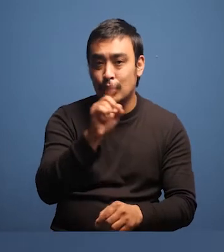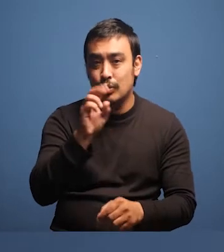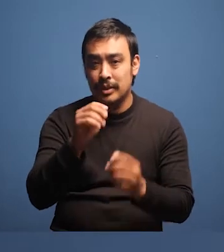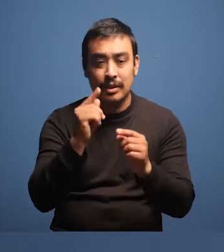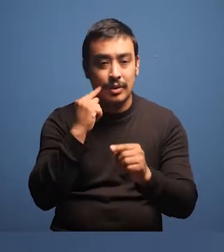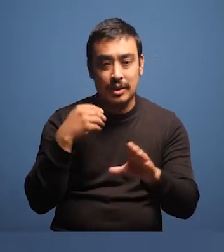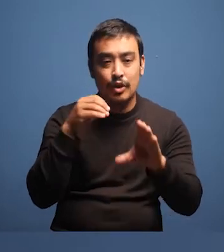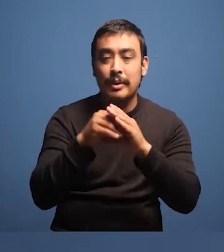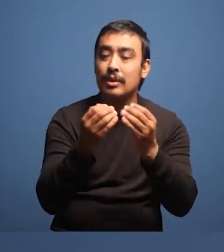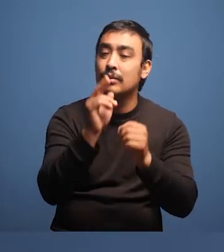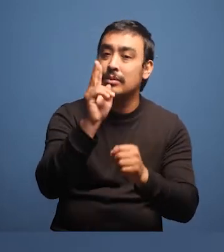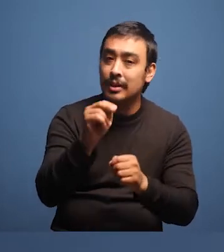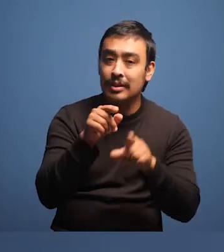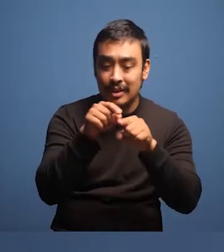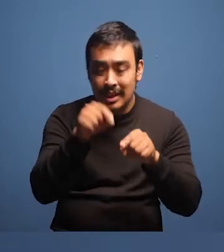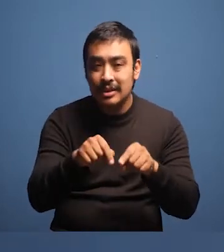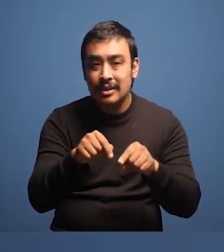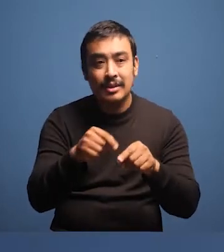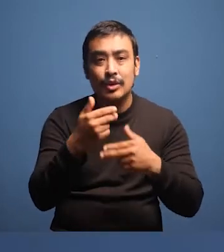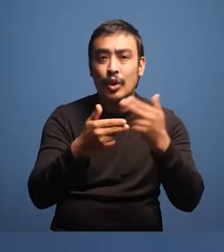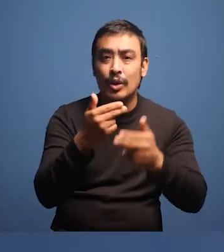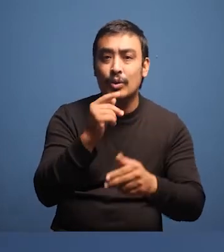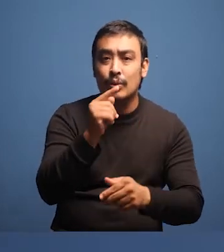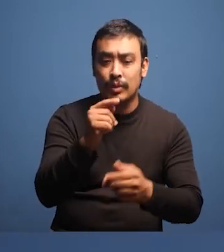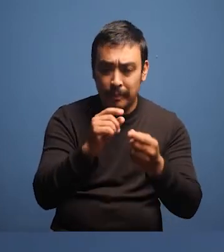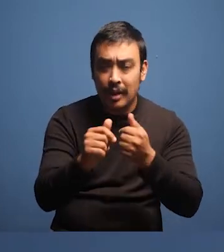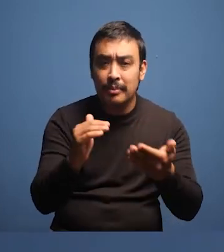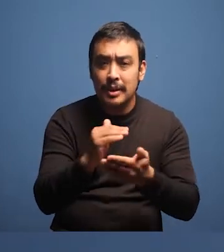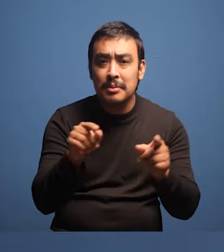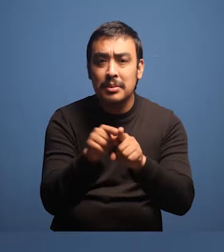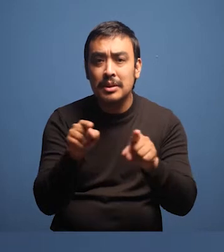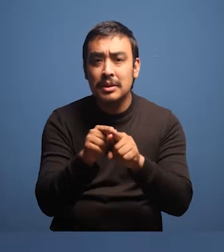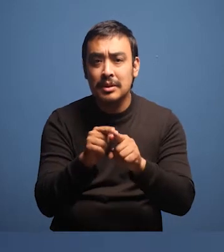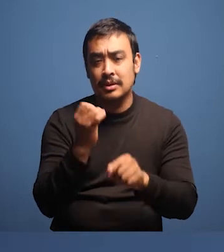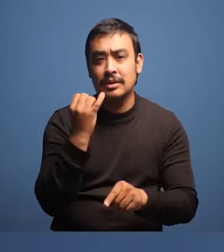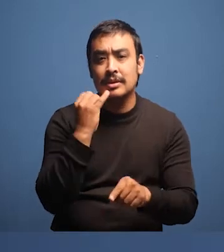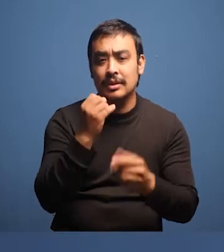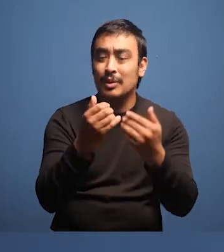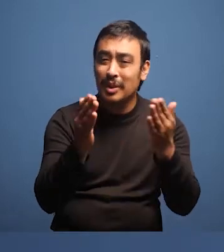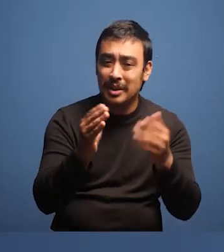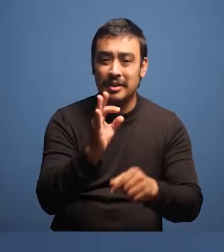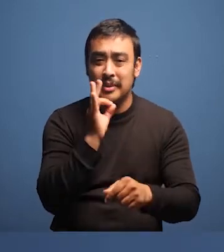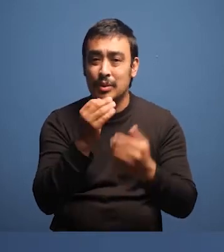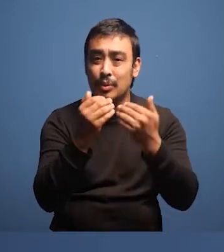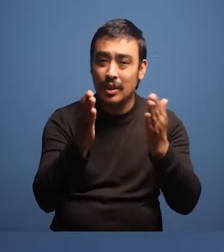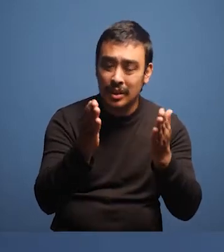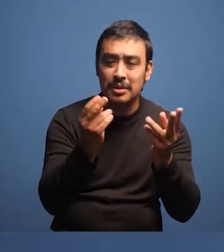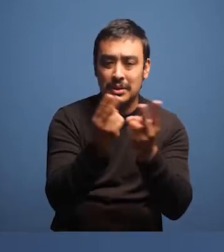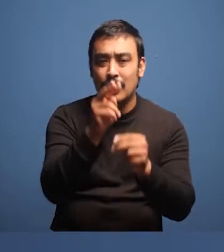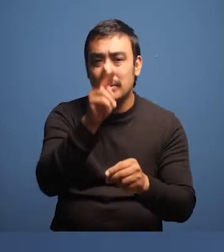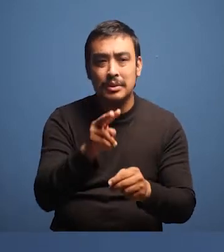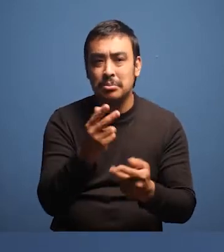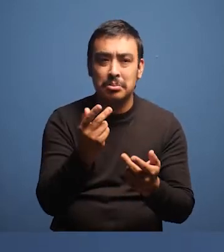एटेन्ड गर्नुपर्ने साथै आजभोलि के चल्ती छ भने भर्खरै जन्मेको बच्चाहरूको पनि इन्स्टाग्राम एकाउन्ट खोलिदिने फेसबुक आइडी खोलिदिने त्यस्तो अवस्था